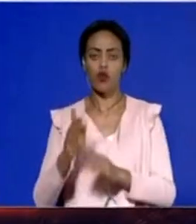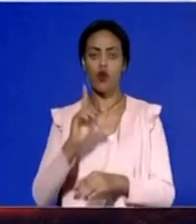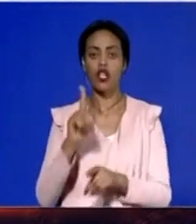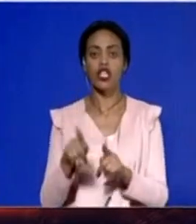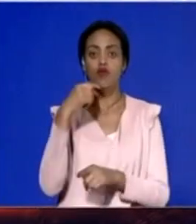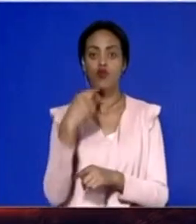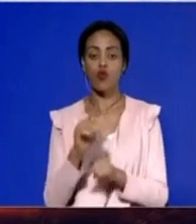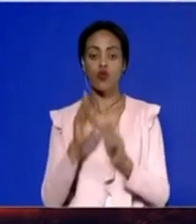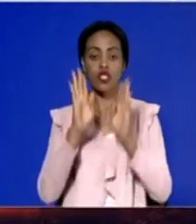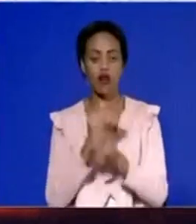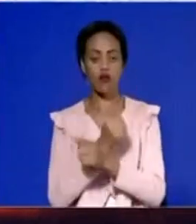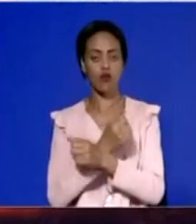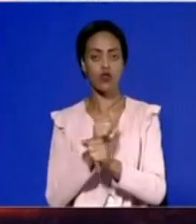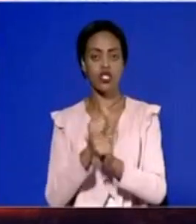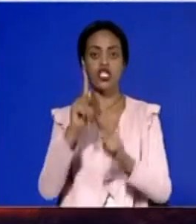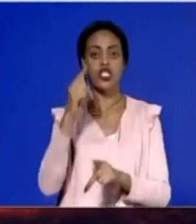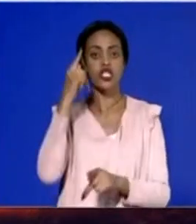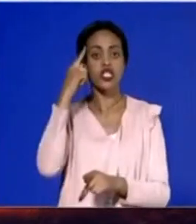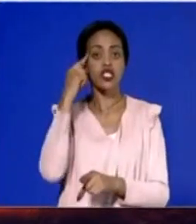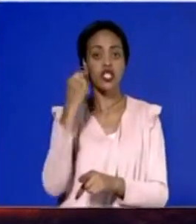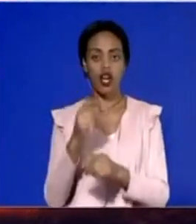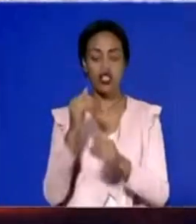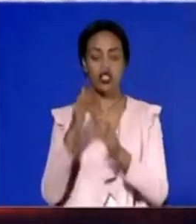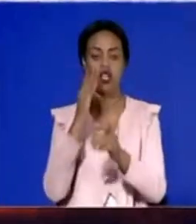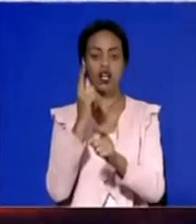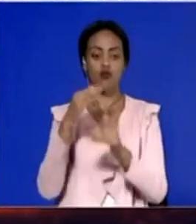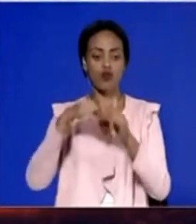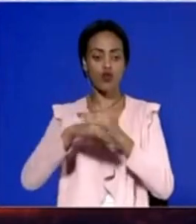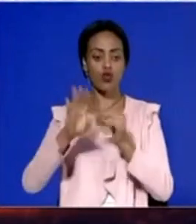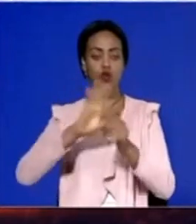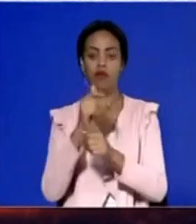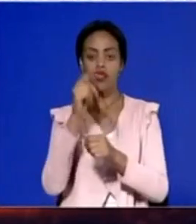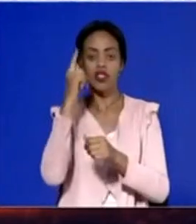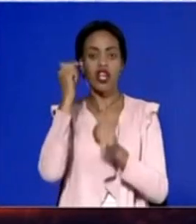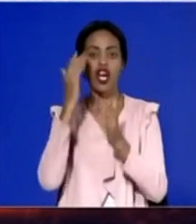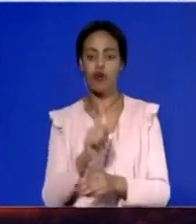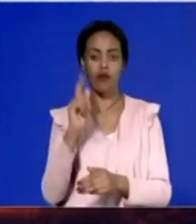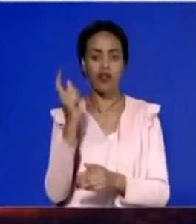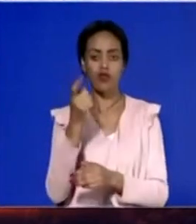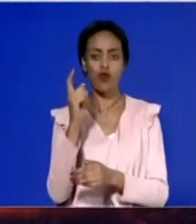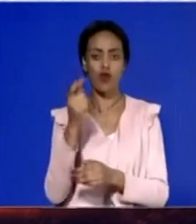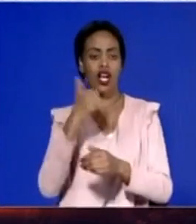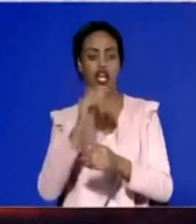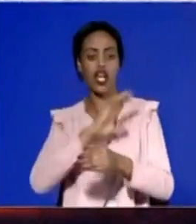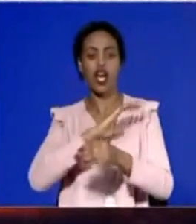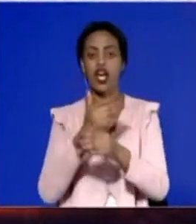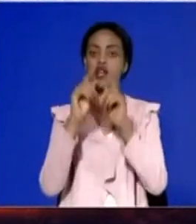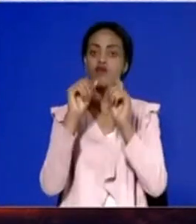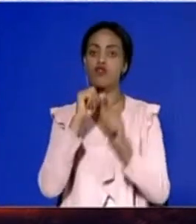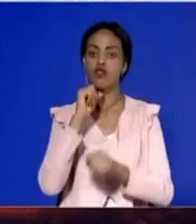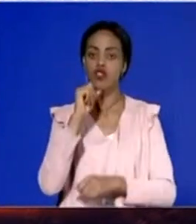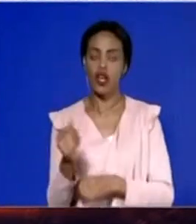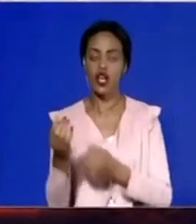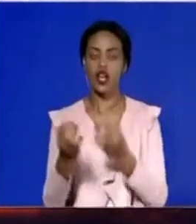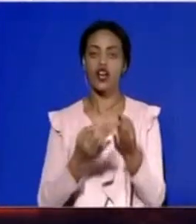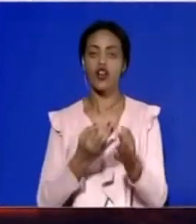ዝኾኑን ሰላምን ውሕስናን ትግራይ ዝረጋገጽ ብውሽጣዊ ዓቕምታት ተጋሩ እምበር ብናይ ዝኾነ ይኹን ግዳማዊ ሓይሊ ከም ዘይኮነን